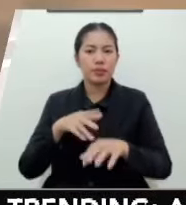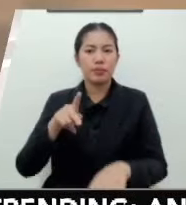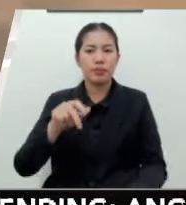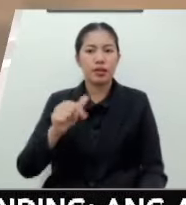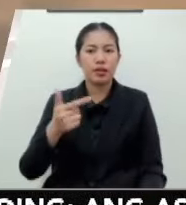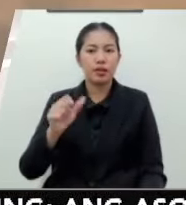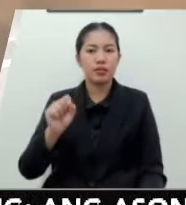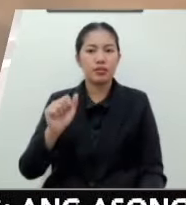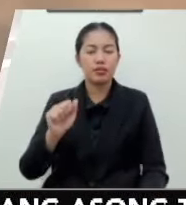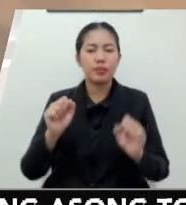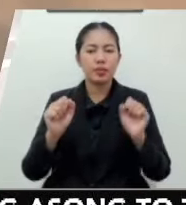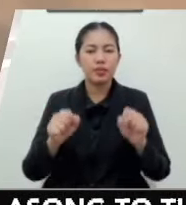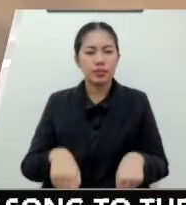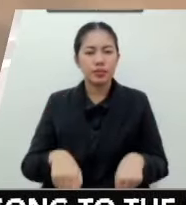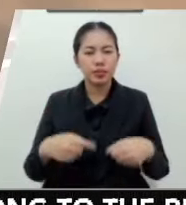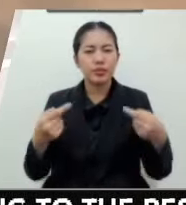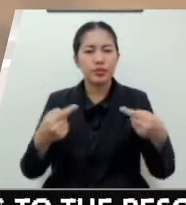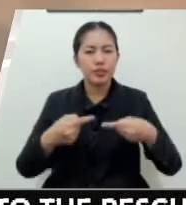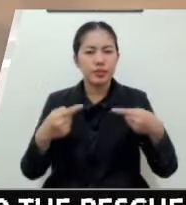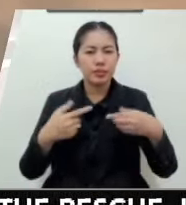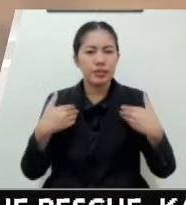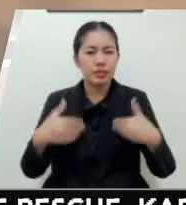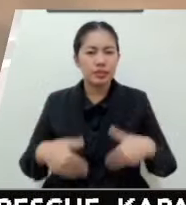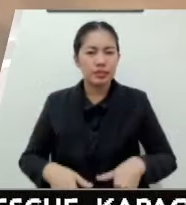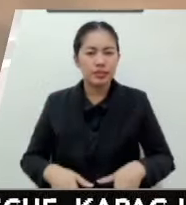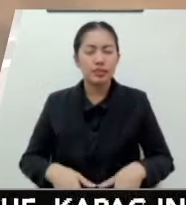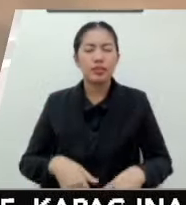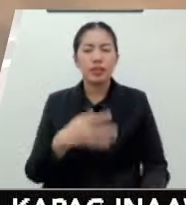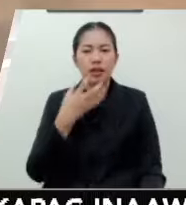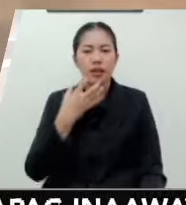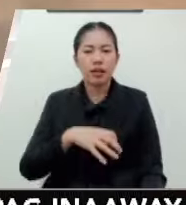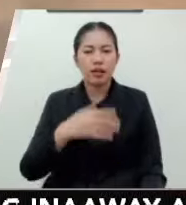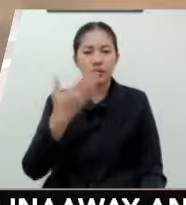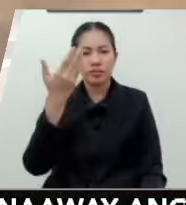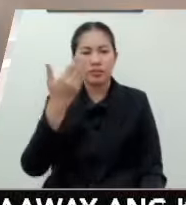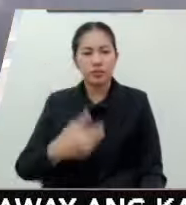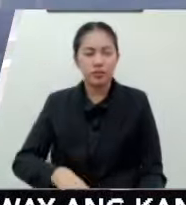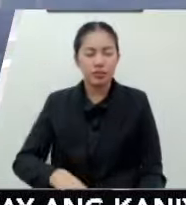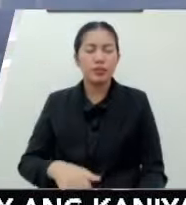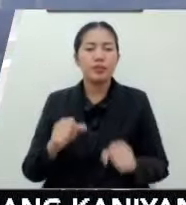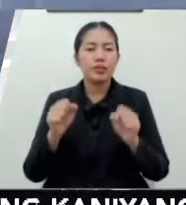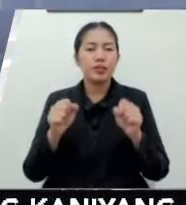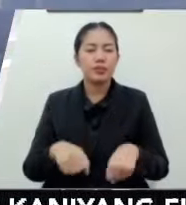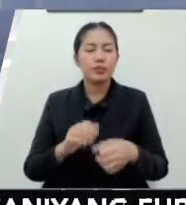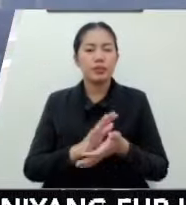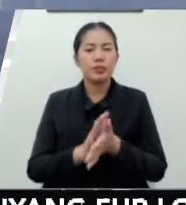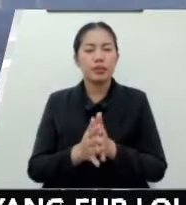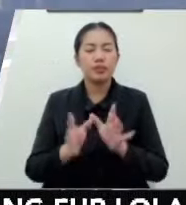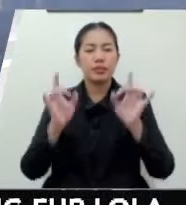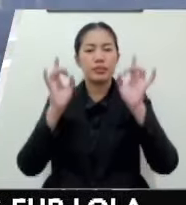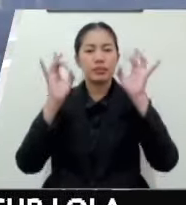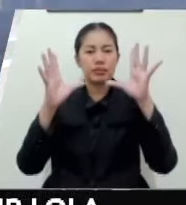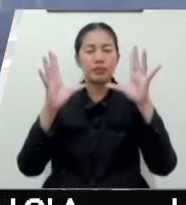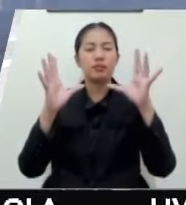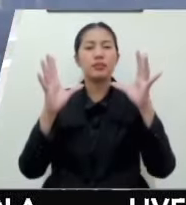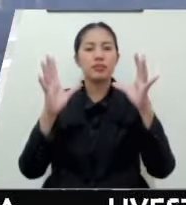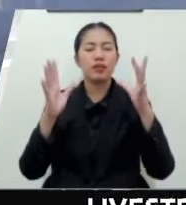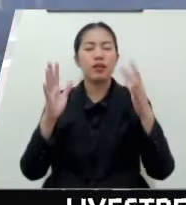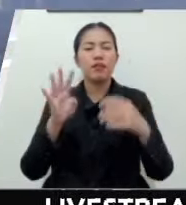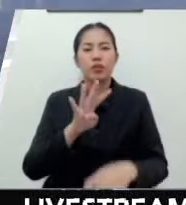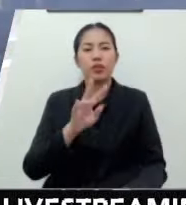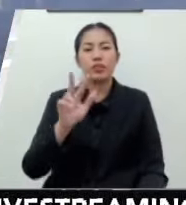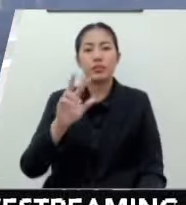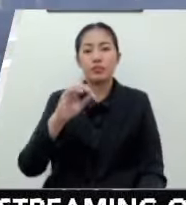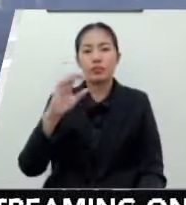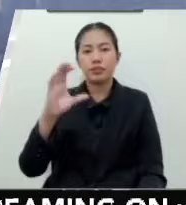heat exhaustion o kaya heat stroke sa ilang vulnerable sa mga yan. Posibleng umabot sa danger level na 43 degrees Celsius ang heat index sa